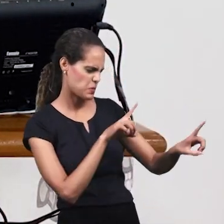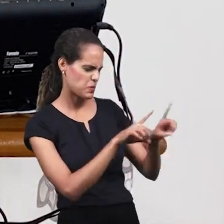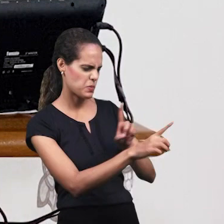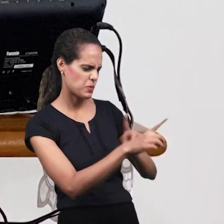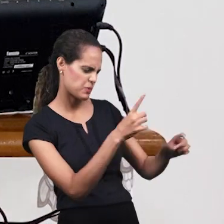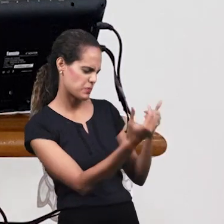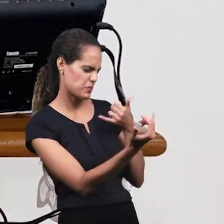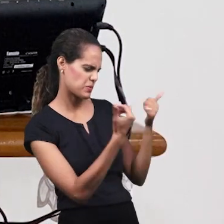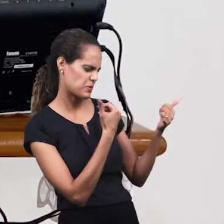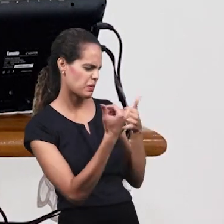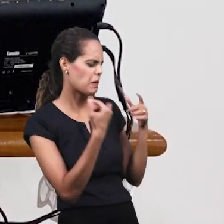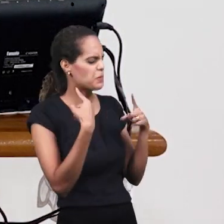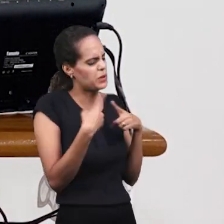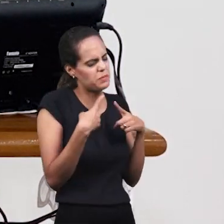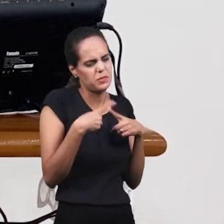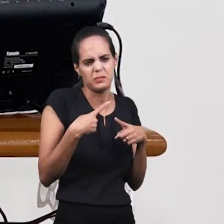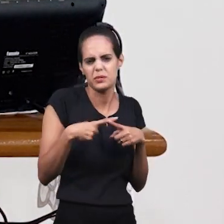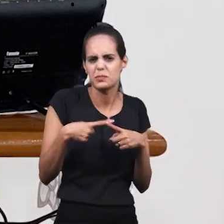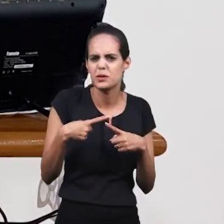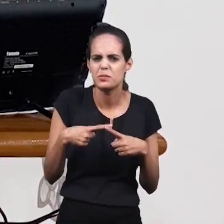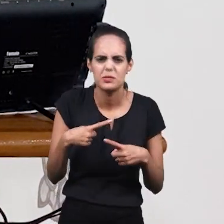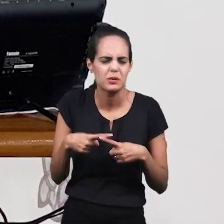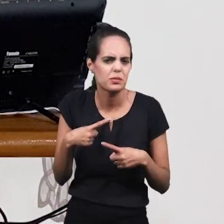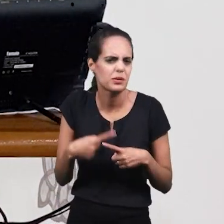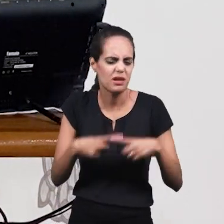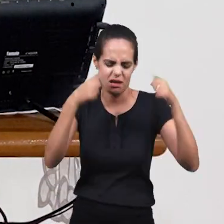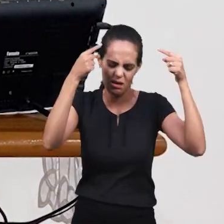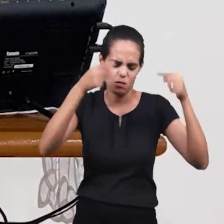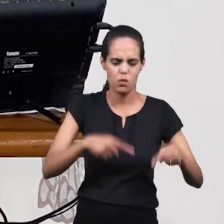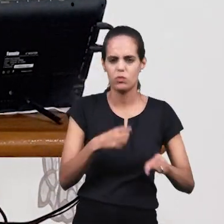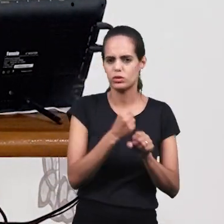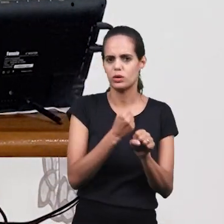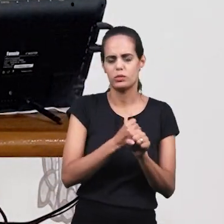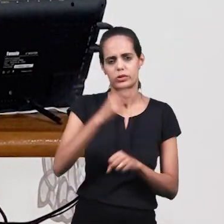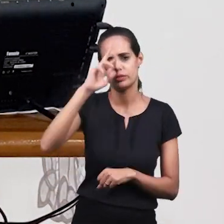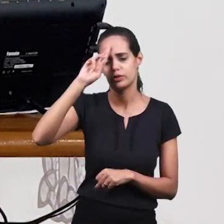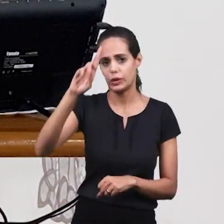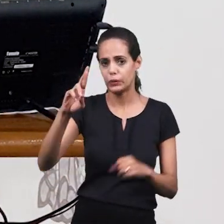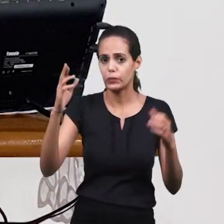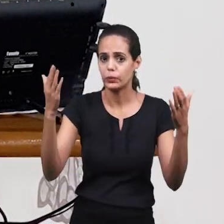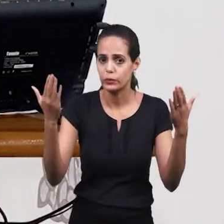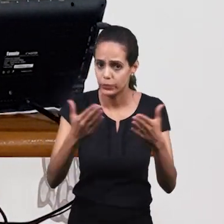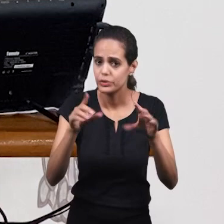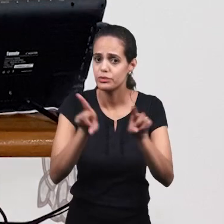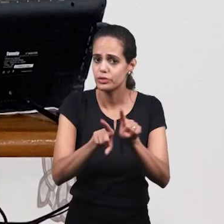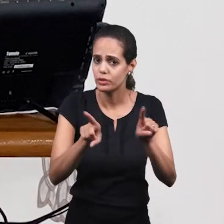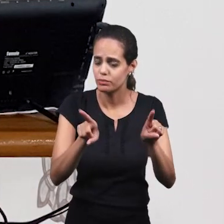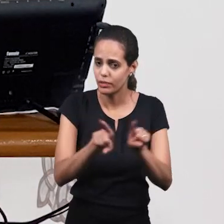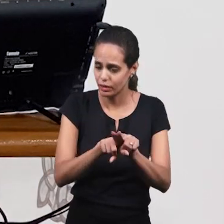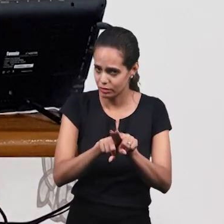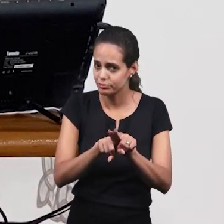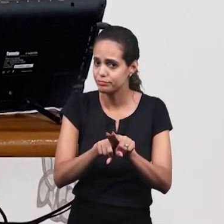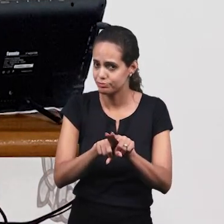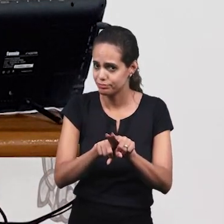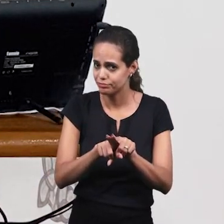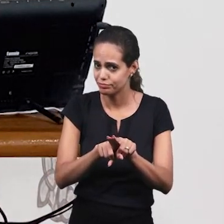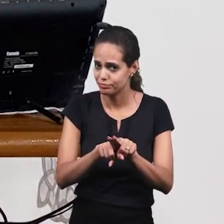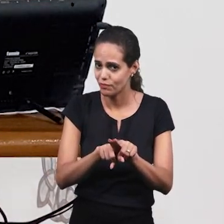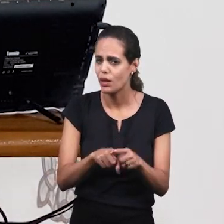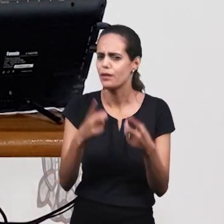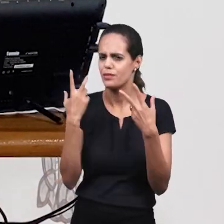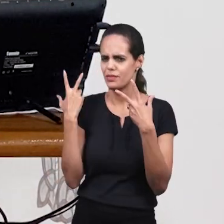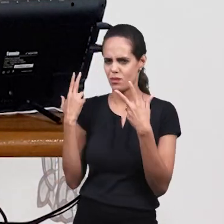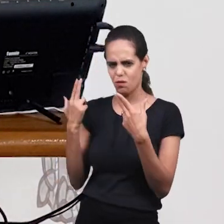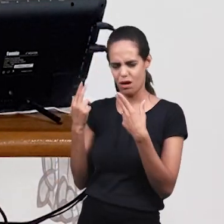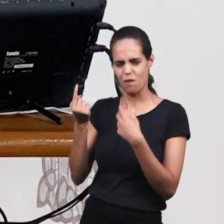vivons un moment semblable, mais tel comme ce moment était semblable, nous vivons un moment où le